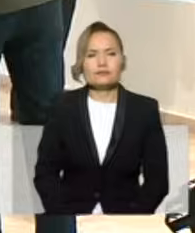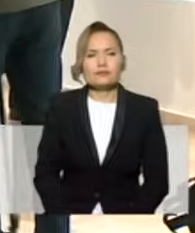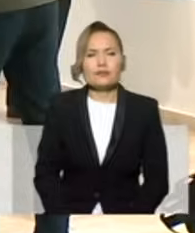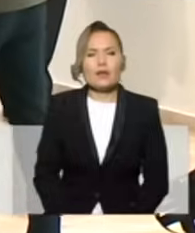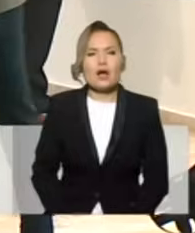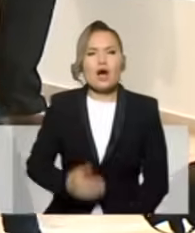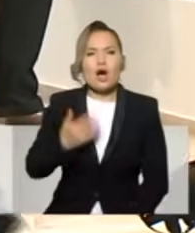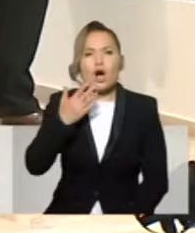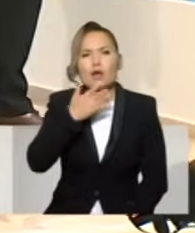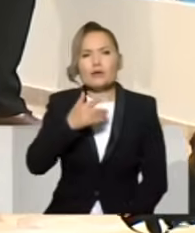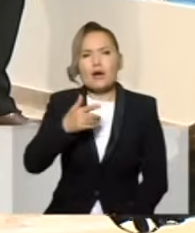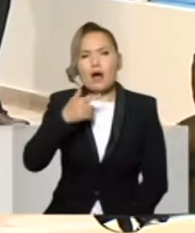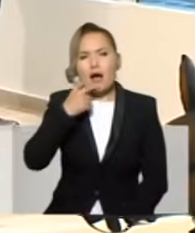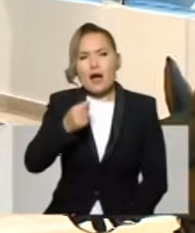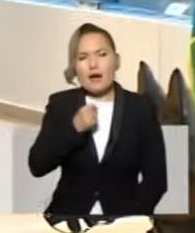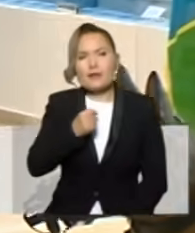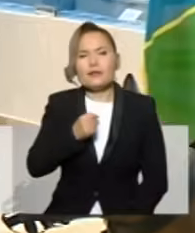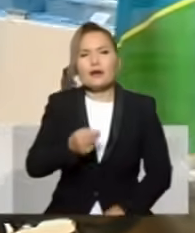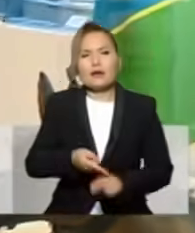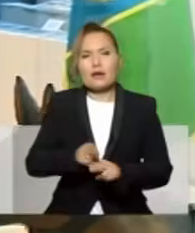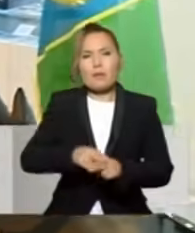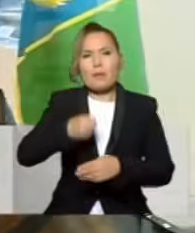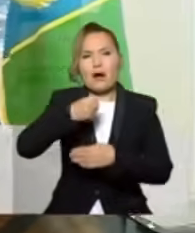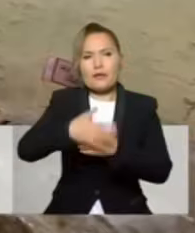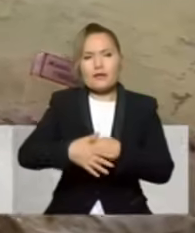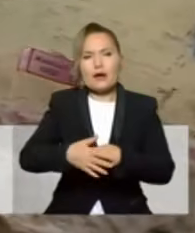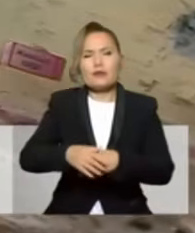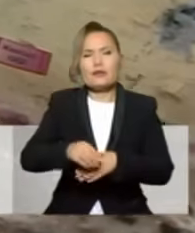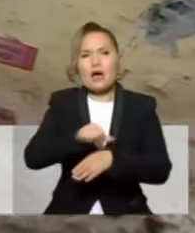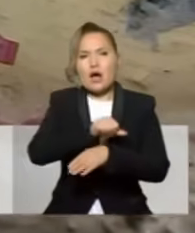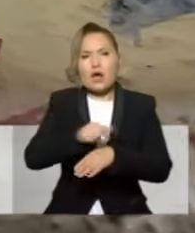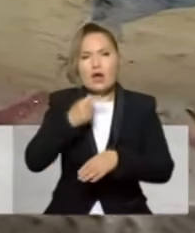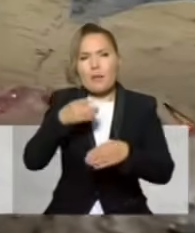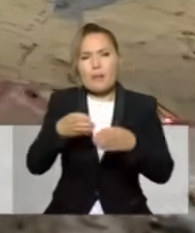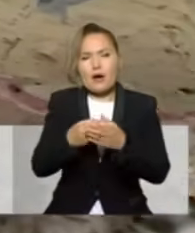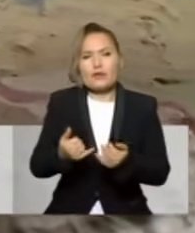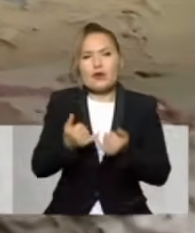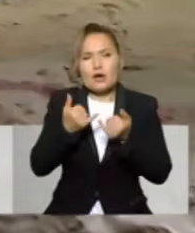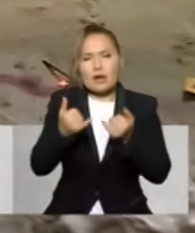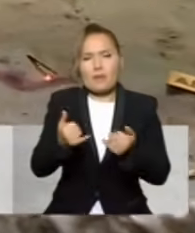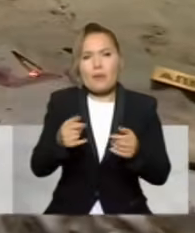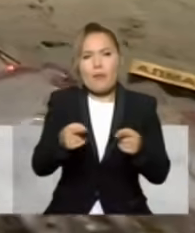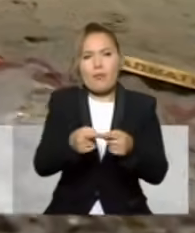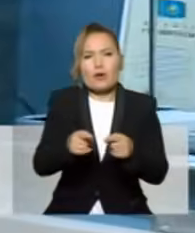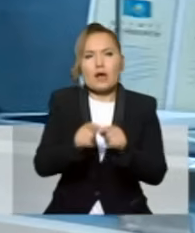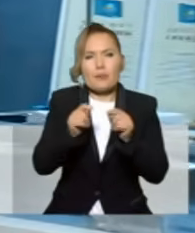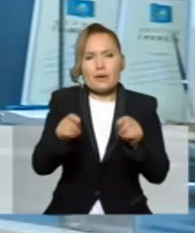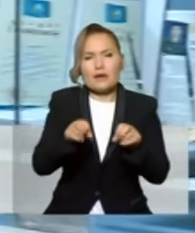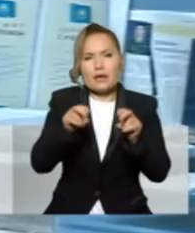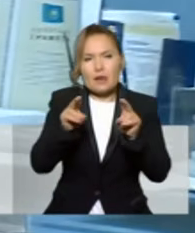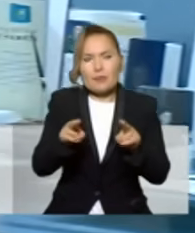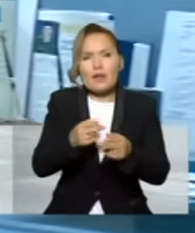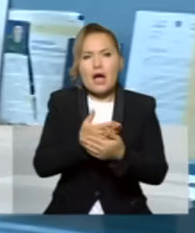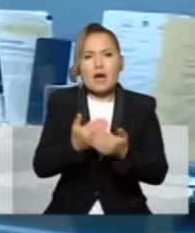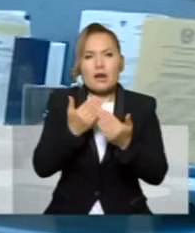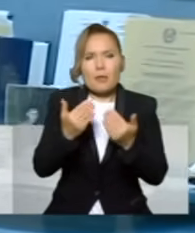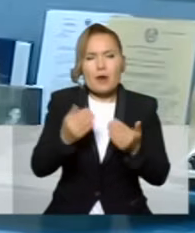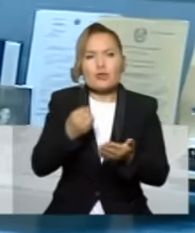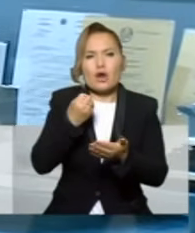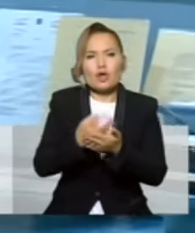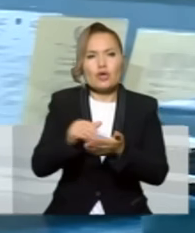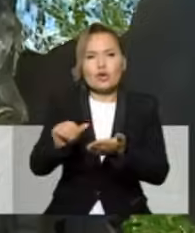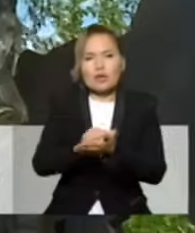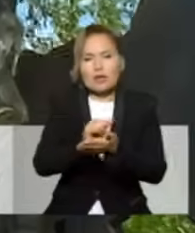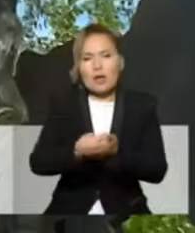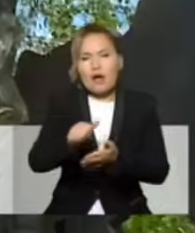Сондай-ақ ұлттық әскери патриоттық орталығында шегарашыларға арналған бұрыш ашылды. Мұнда шегара қызметіне қатысты экспозициялар, құнды құжаттар